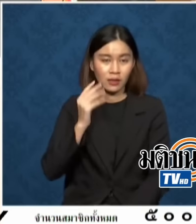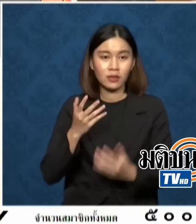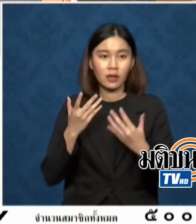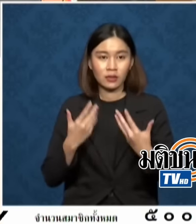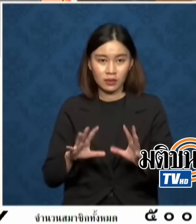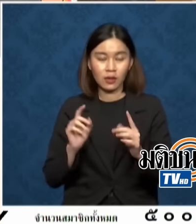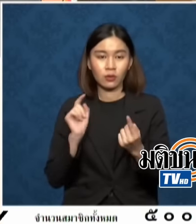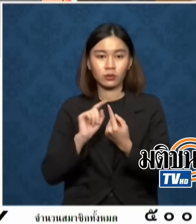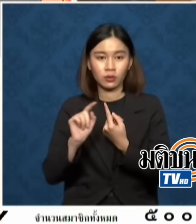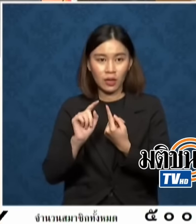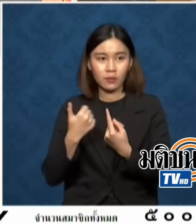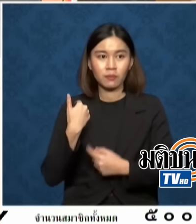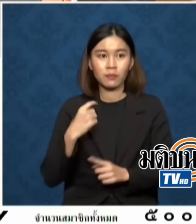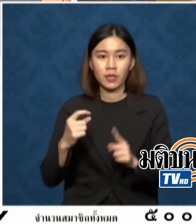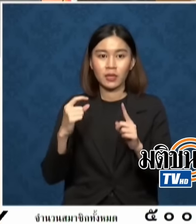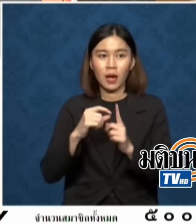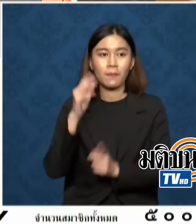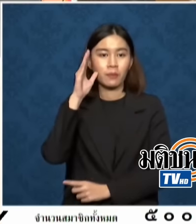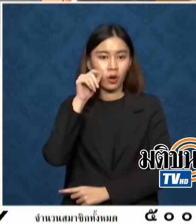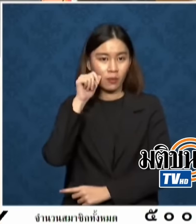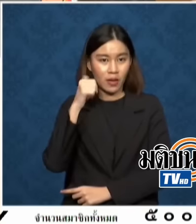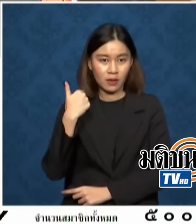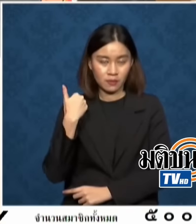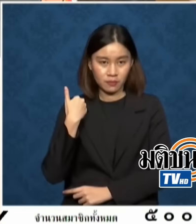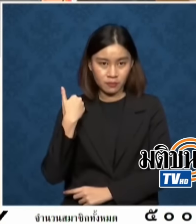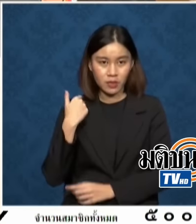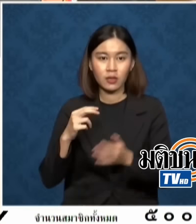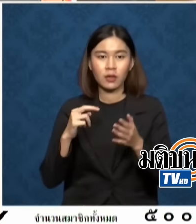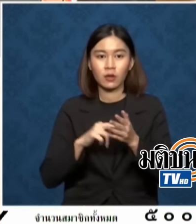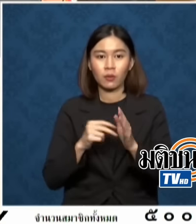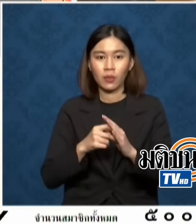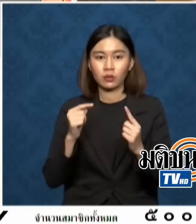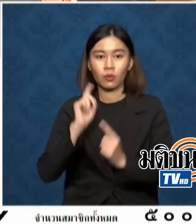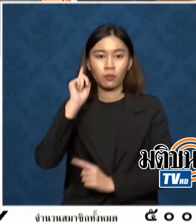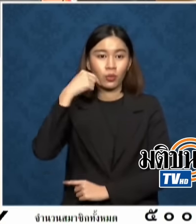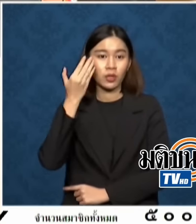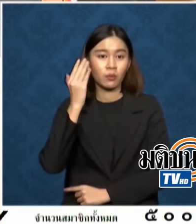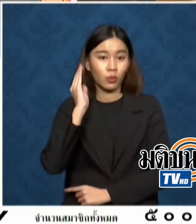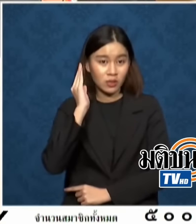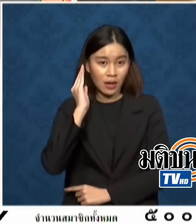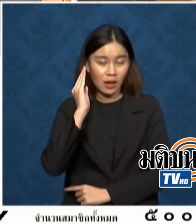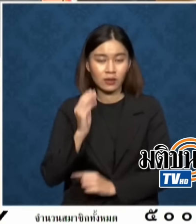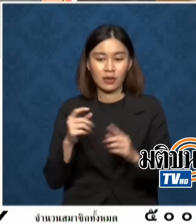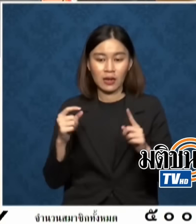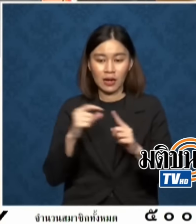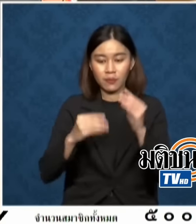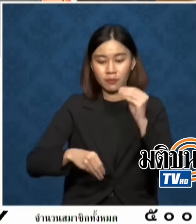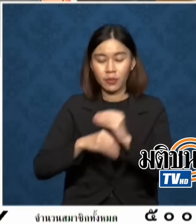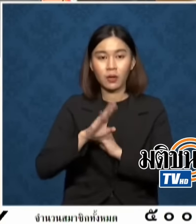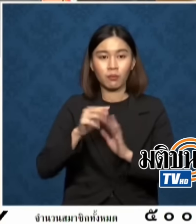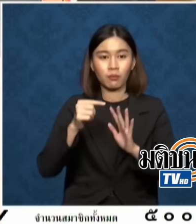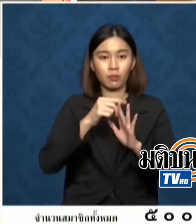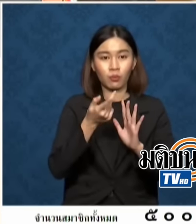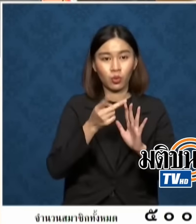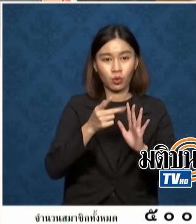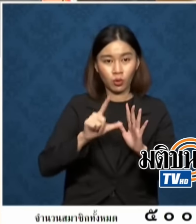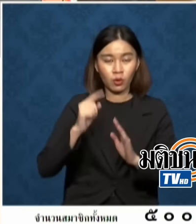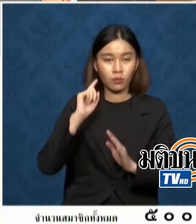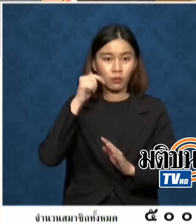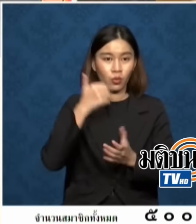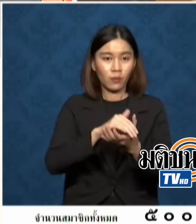งที่สุดก็มีคำว่าบิดามารดาคือคำว่าชายหญิงมีบุคคลเข้ามาคำว่าสามีภรรย